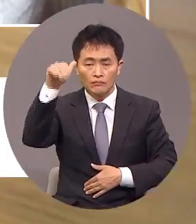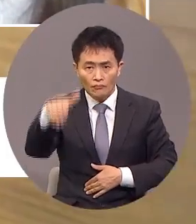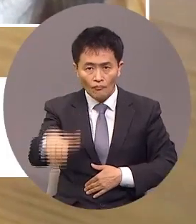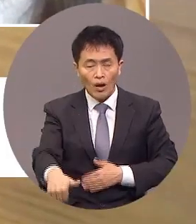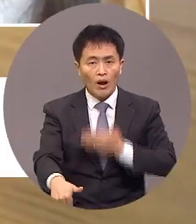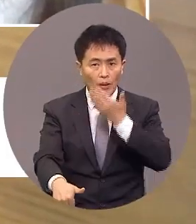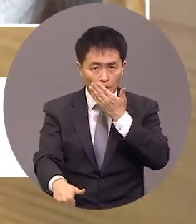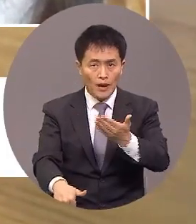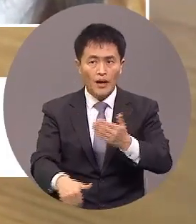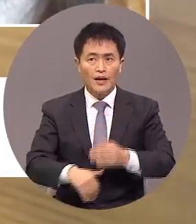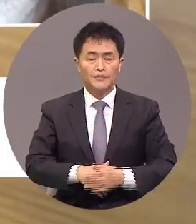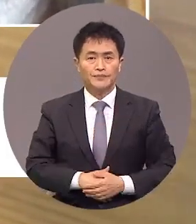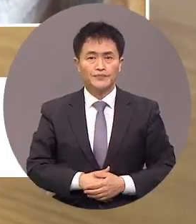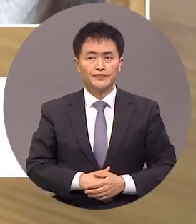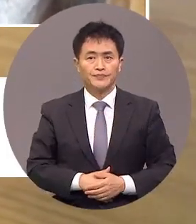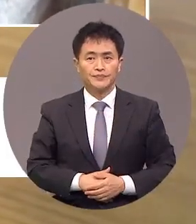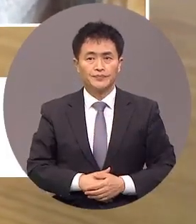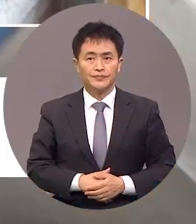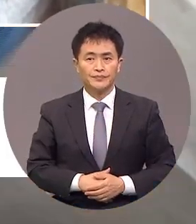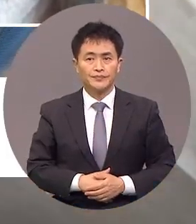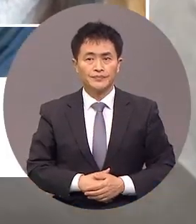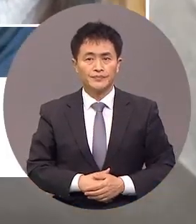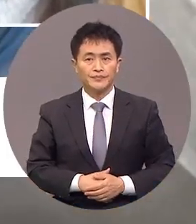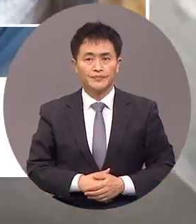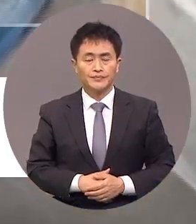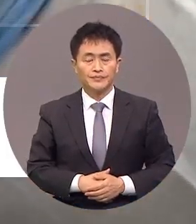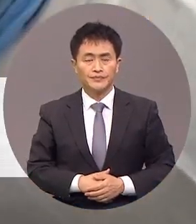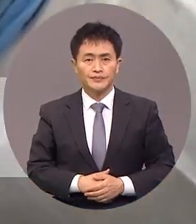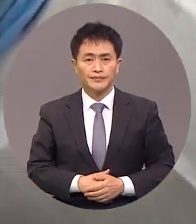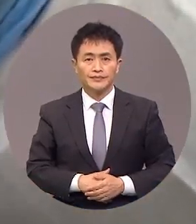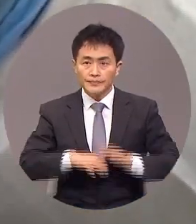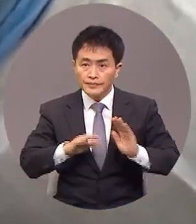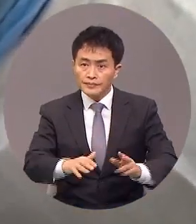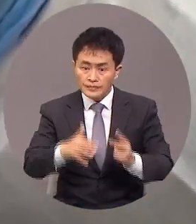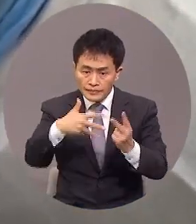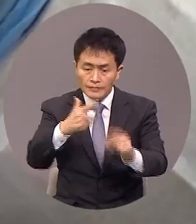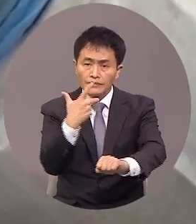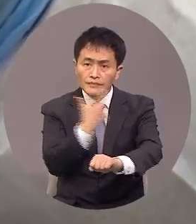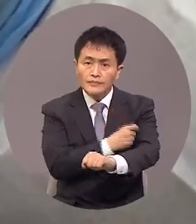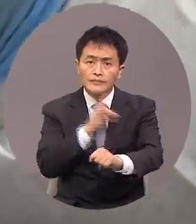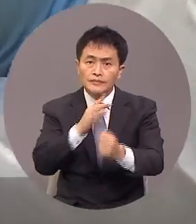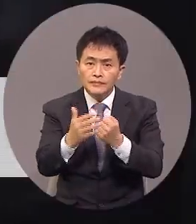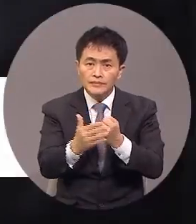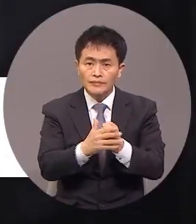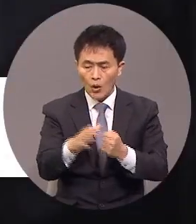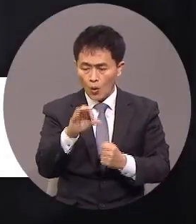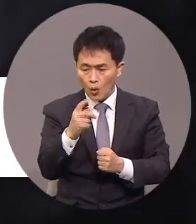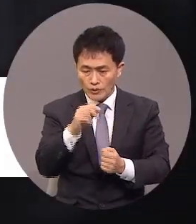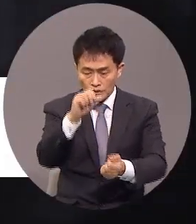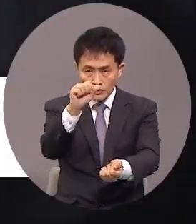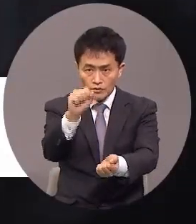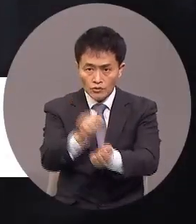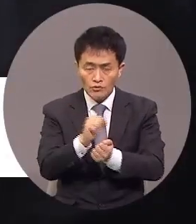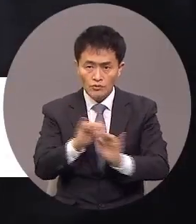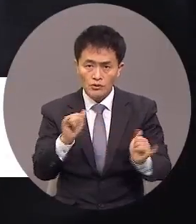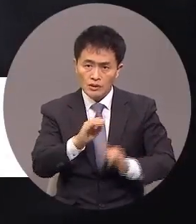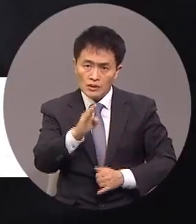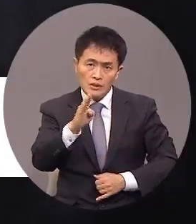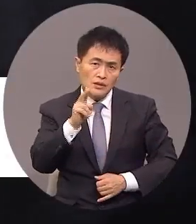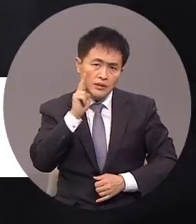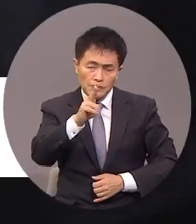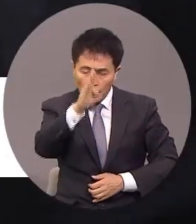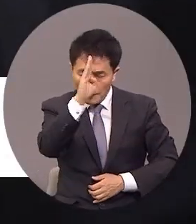much reduced vaccine effectiveness against symptomatic. 또 2차 접종만으로도 오미크론에 걸려도 중증으로 악화되는